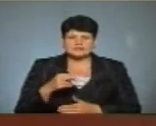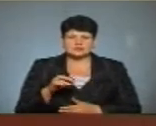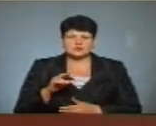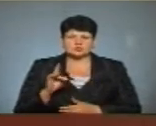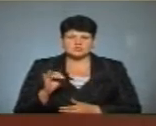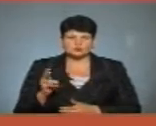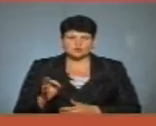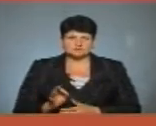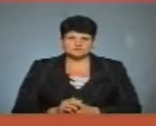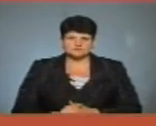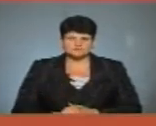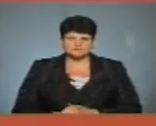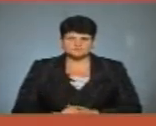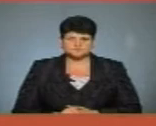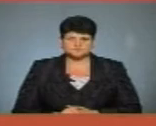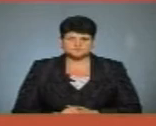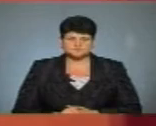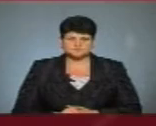Ярошенко.